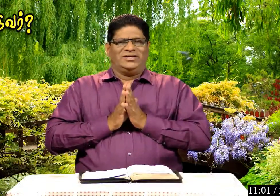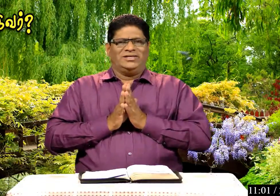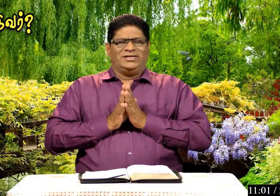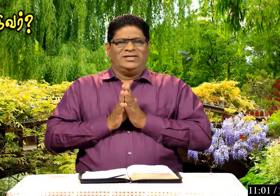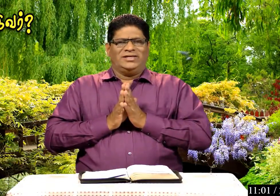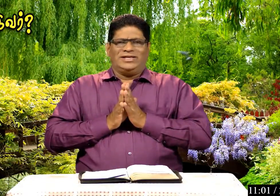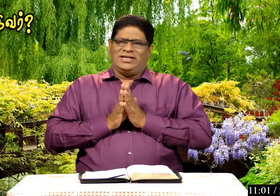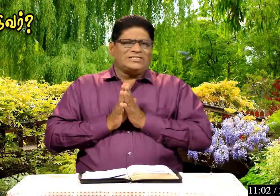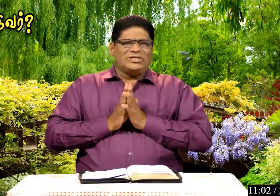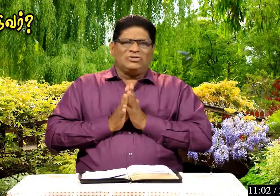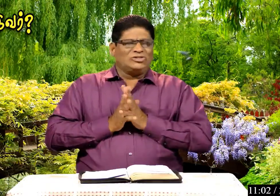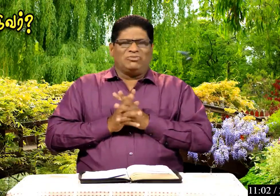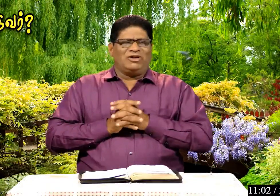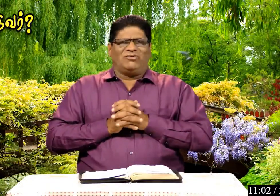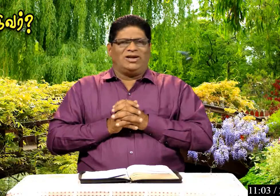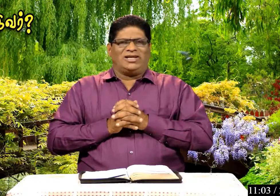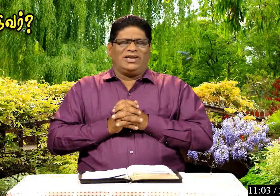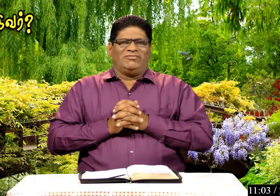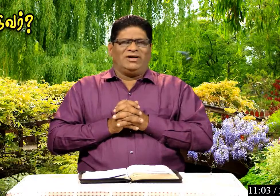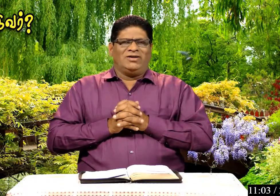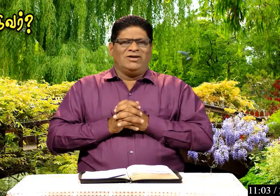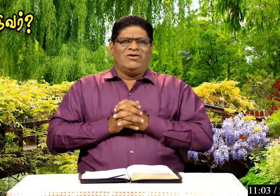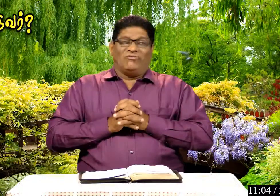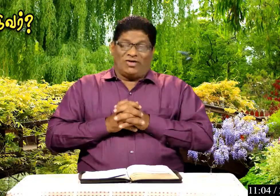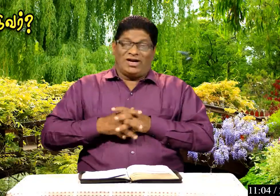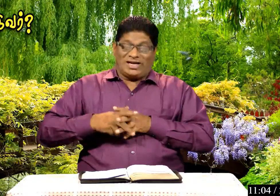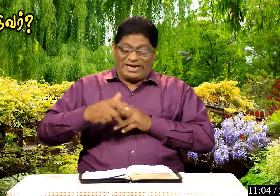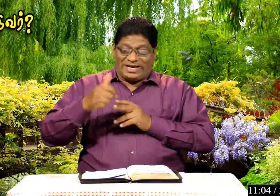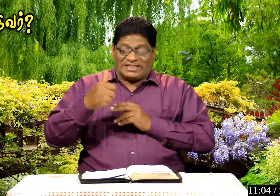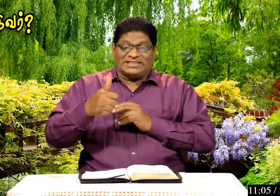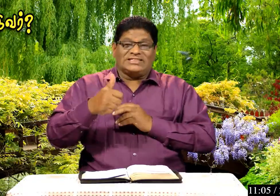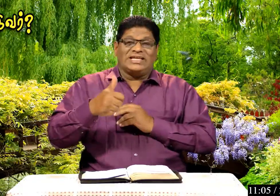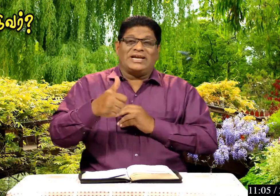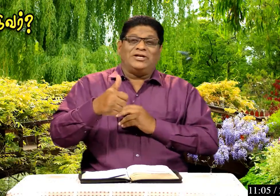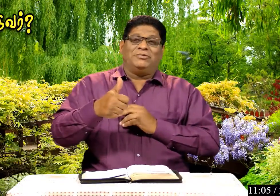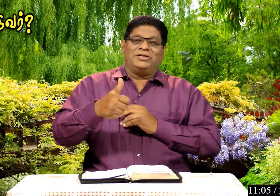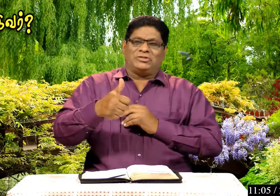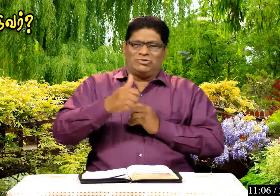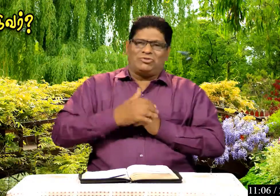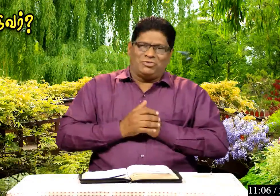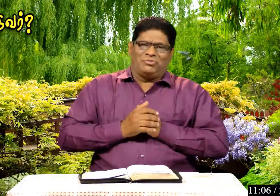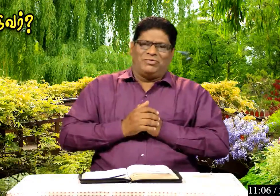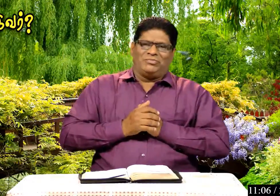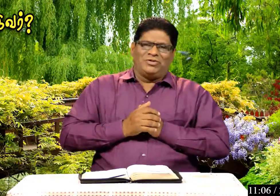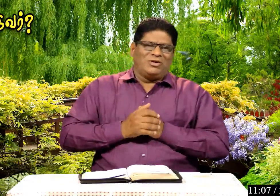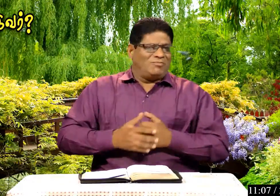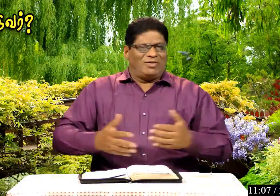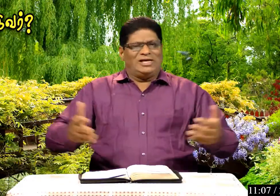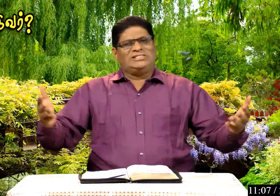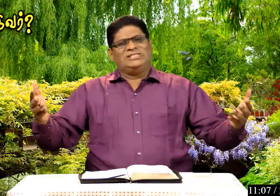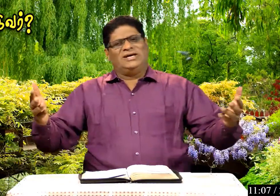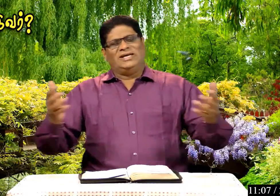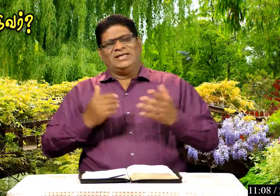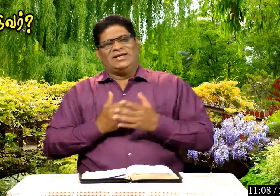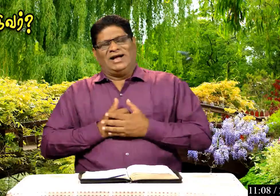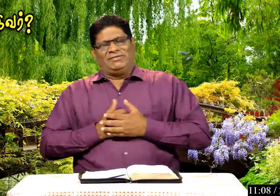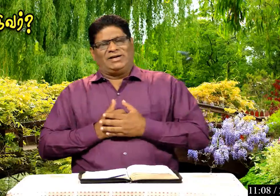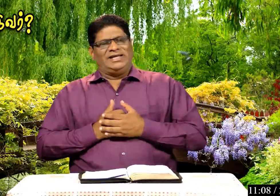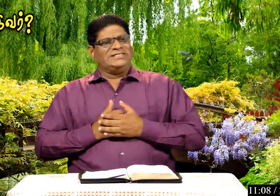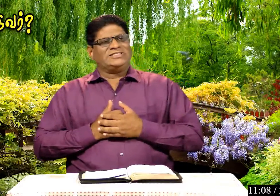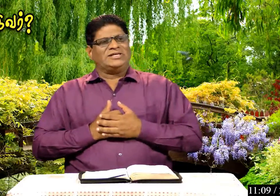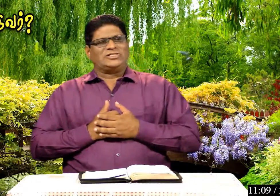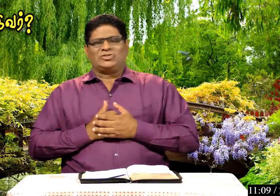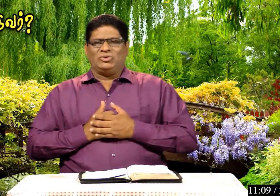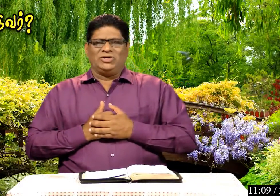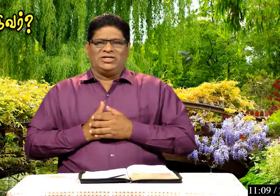கொண்டார்கள். என்ன சந்தோஷமான வாழ்க்கை அல்லவா! வாழ்க்கையின் அர்த்தத்தை கண்டுபிடித்த ஒரு குடும்பம், மகிழ்ச்சியாய்